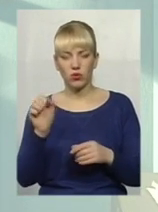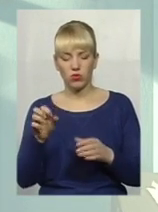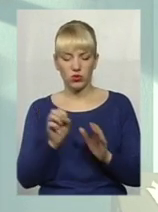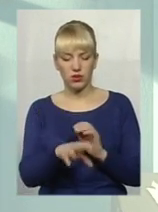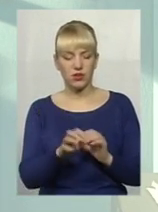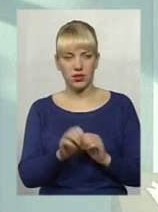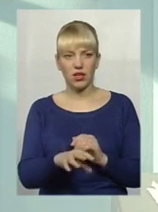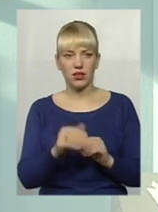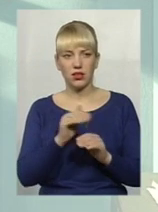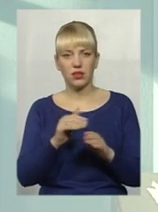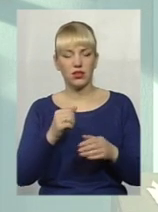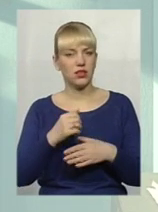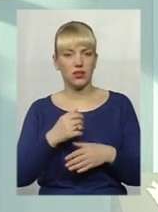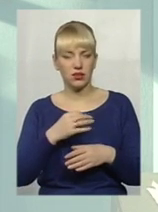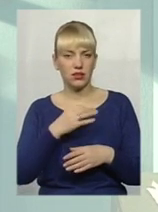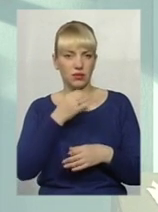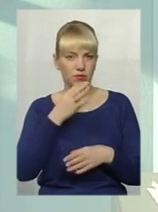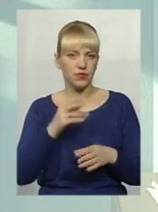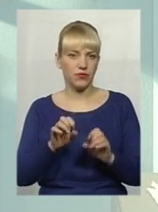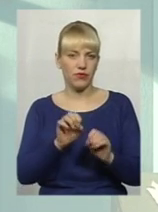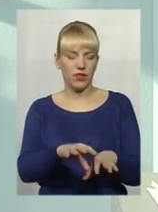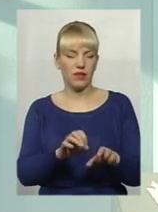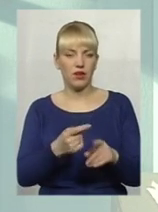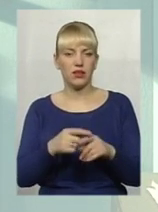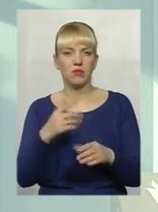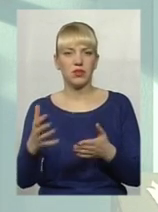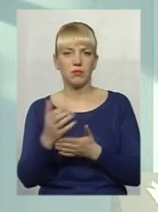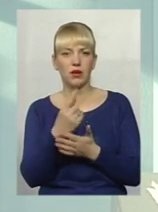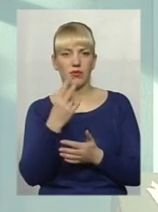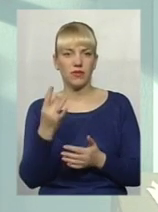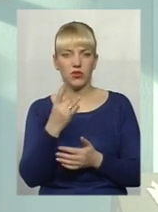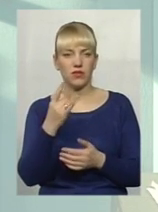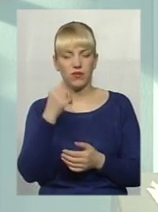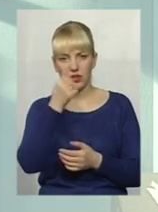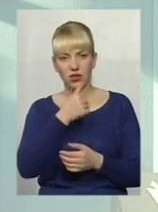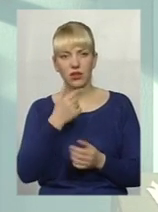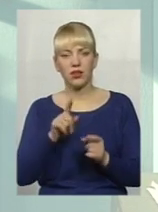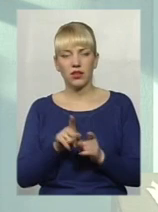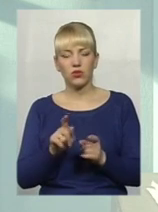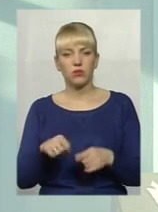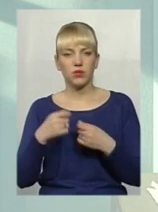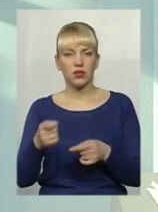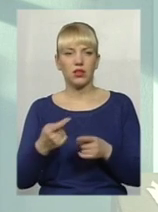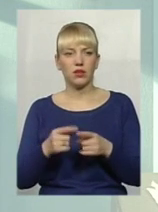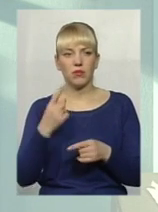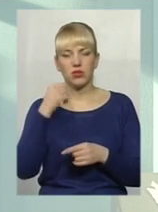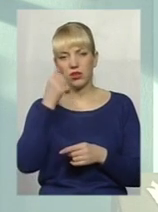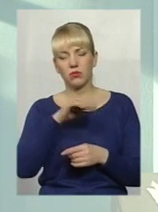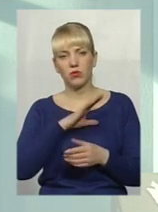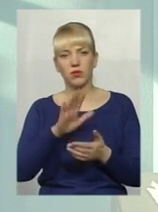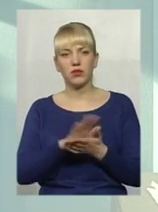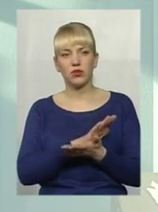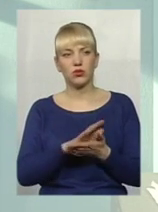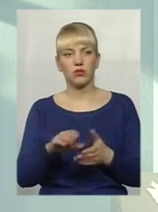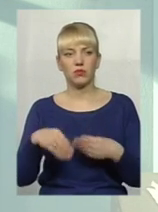вони залюбки віднесуть. І ми їх збираємо двічі на рік і також передаємо організацію. Перший рік ми взагалі безкоштовно передали,